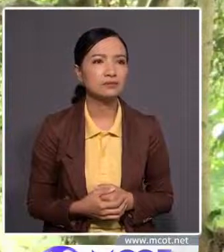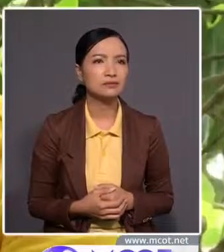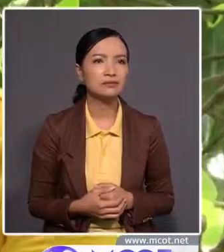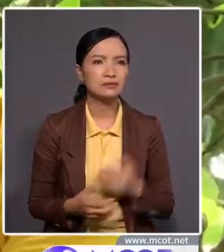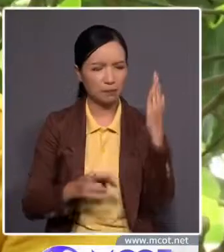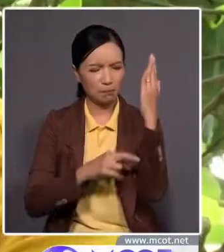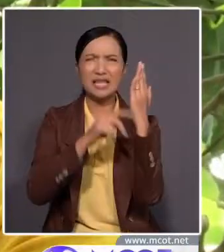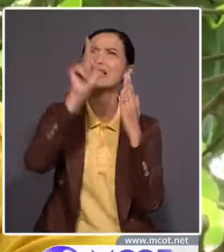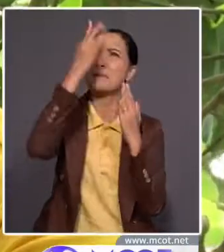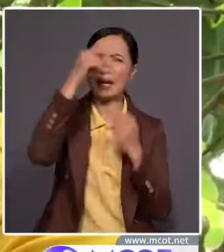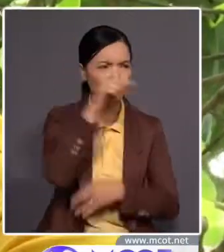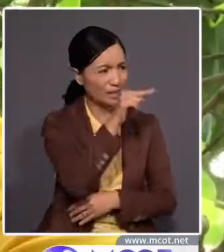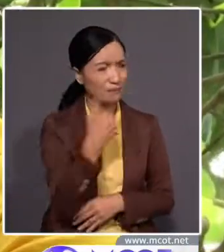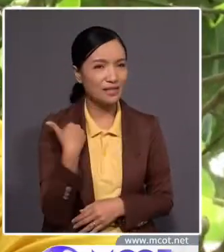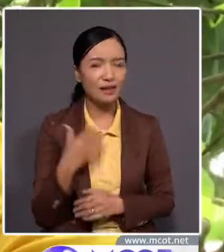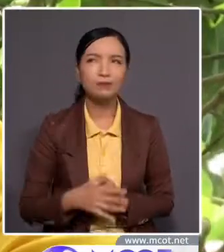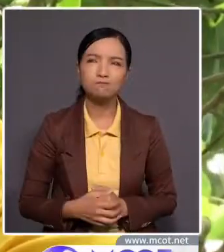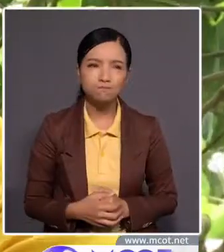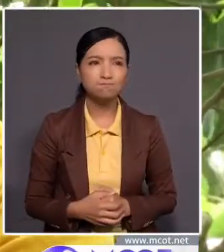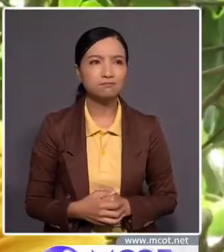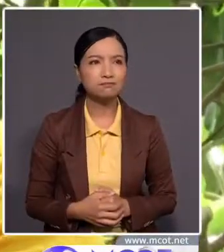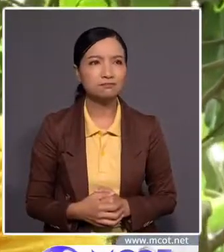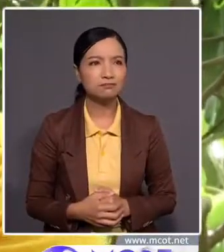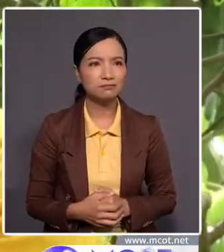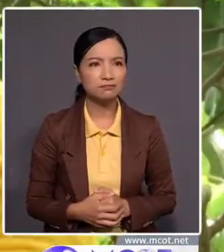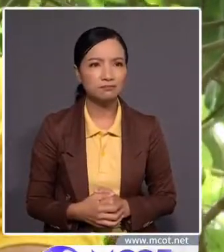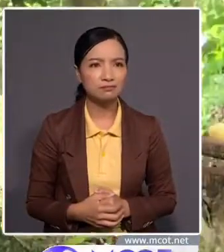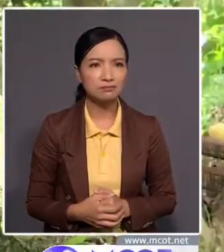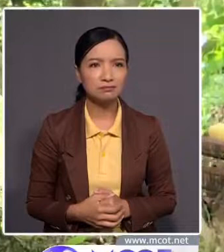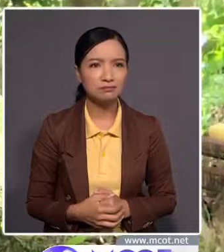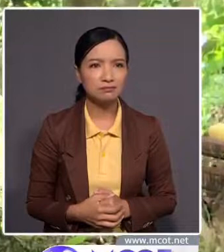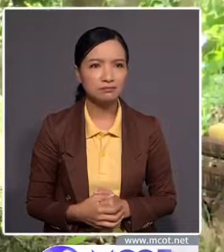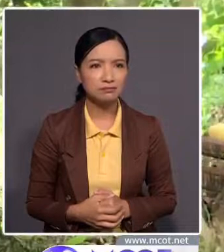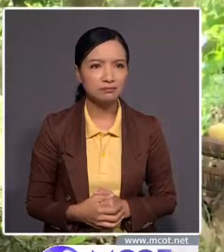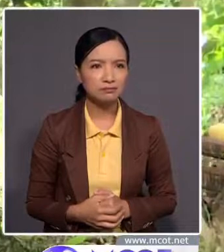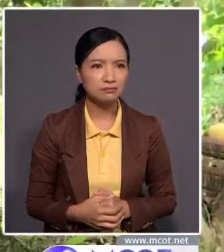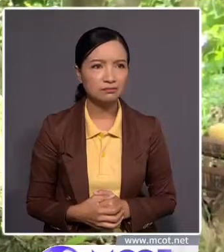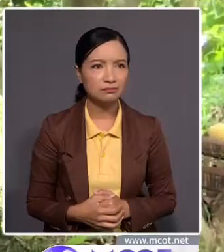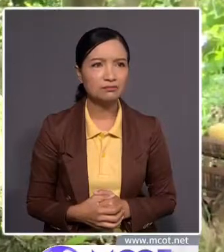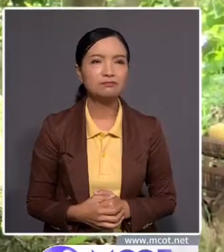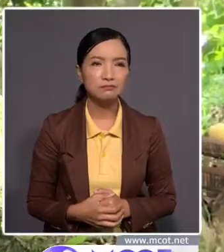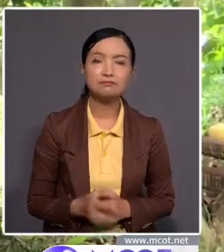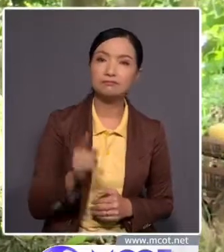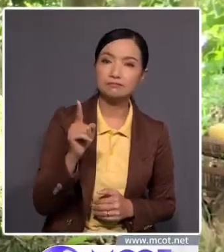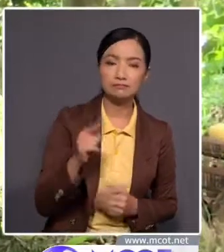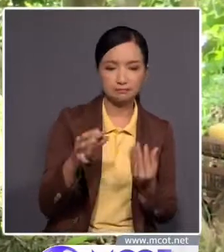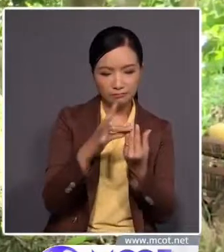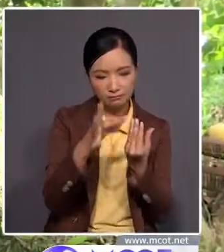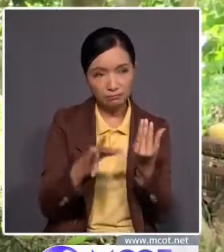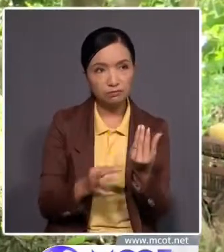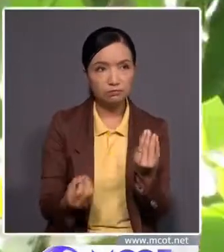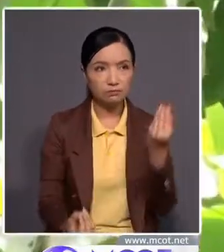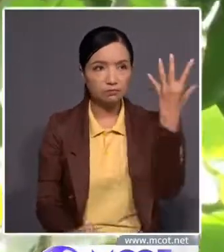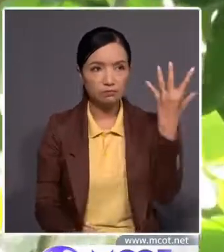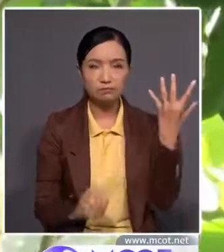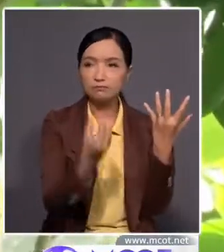ไม่บอก ปลูกได้หมดเลยใช่ไหมครับผู้ใหญ่ทั้งเงาะทั้ง ปลูกผสมกันในผลได้เลย ปลูกเงาะเยอะเยอะไหม ครับก็มีปะปนกันอยู่ในสวน